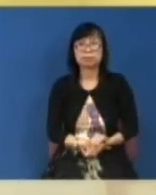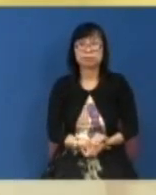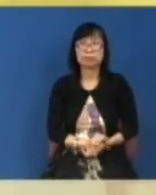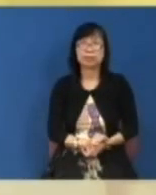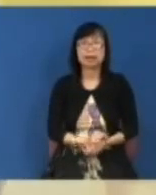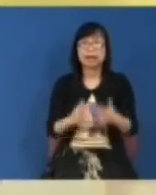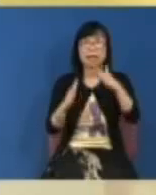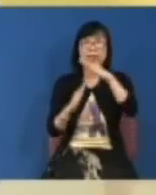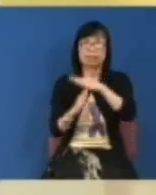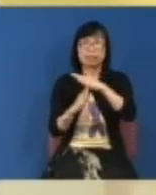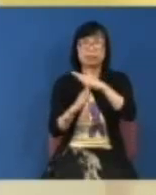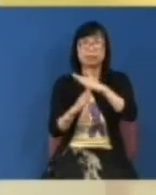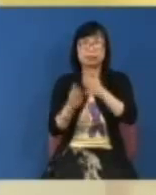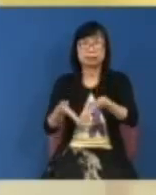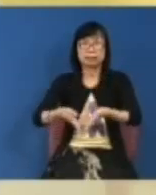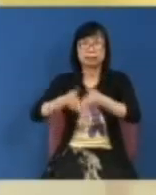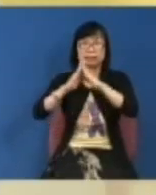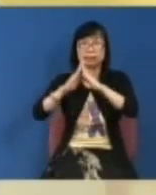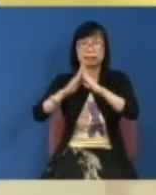停止起居屋，